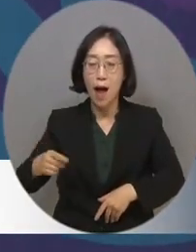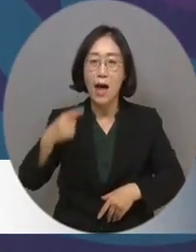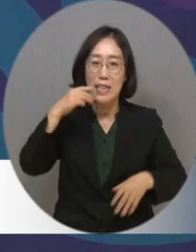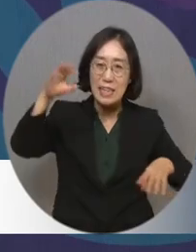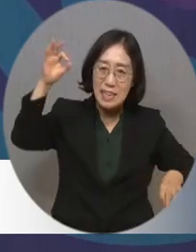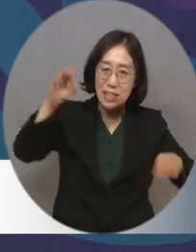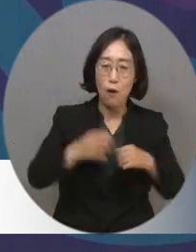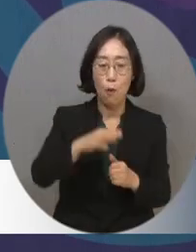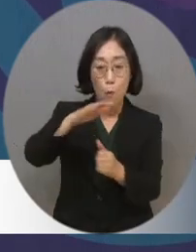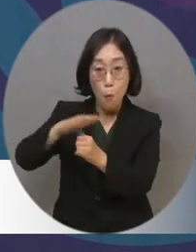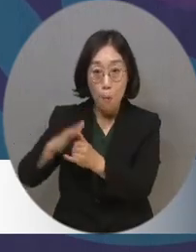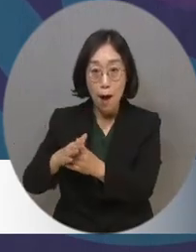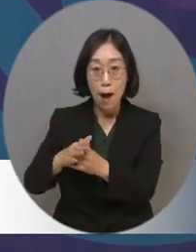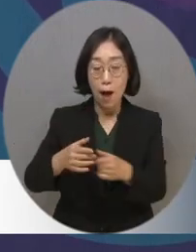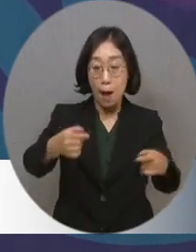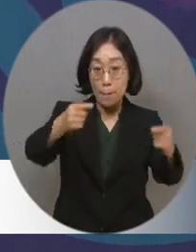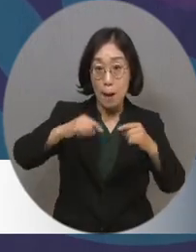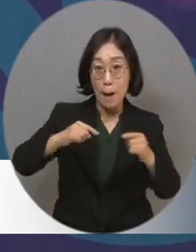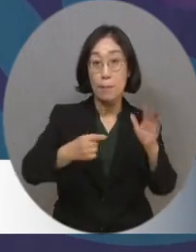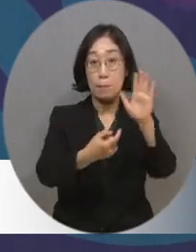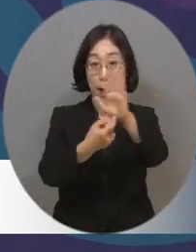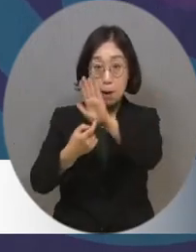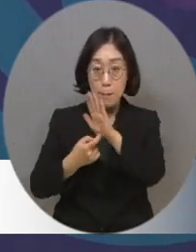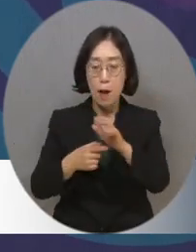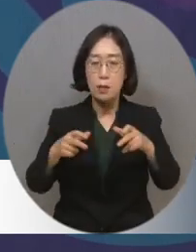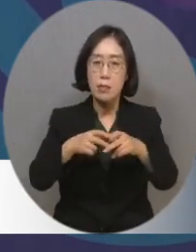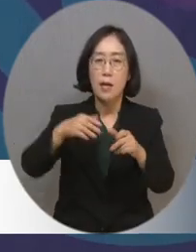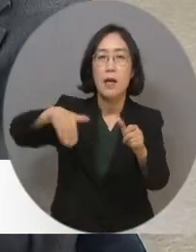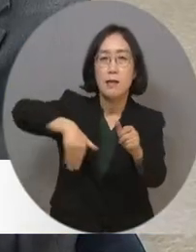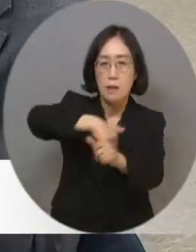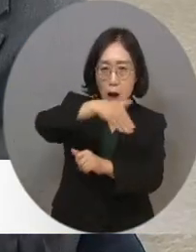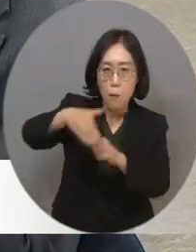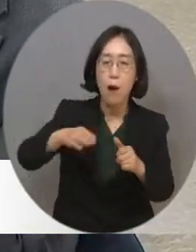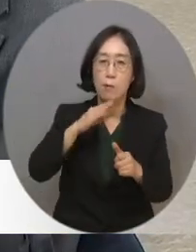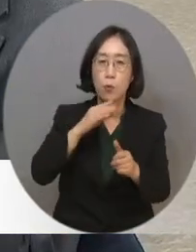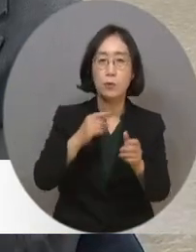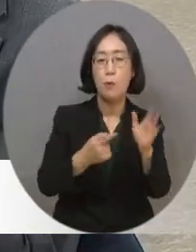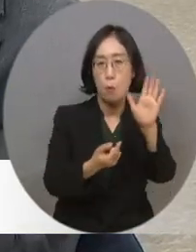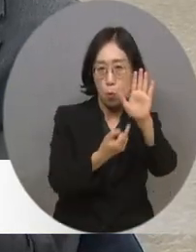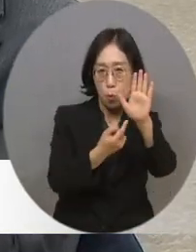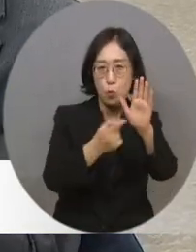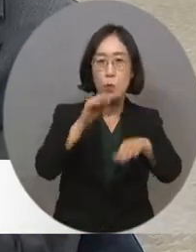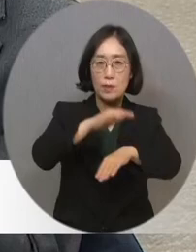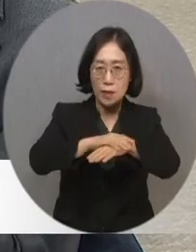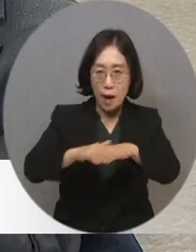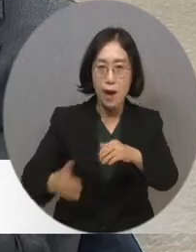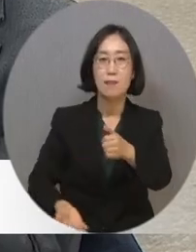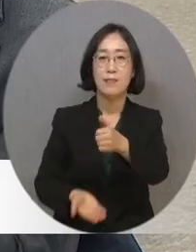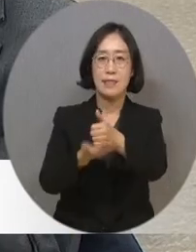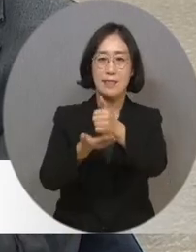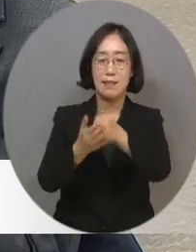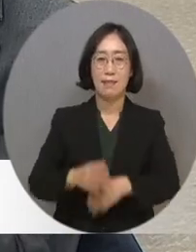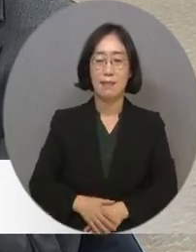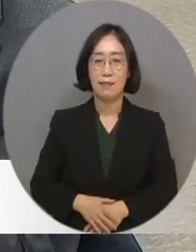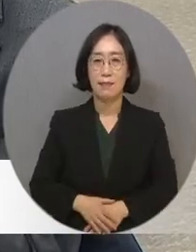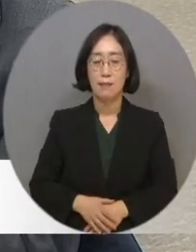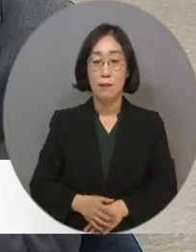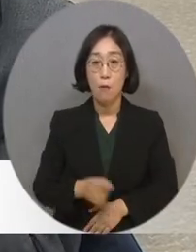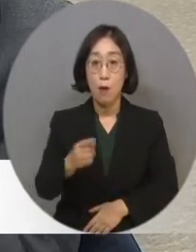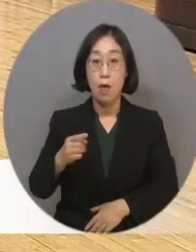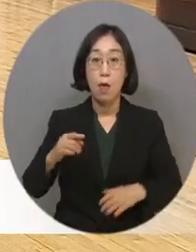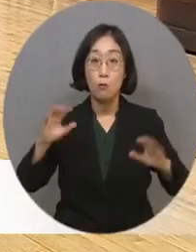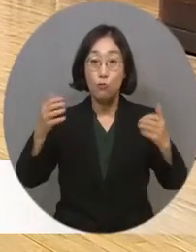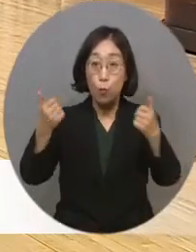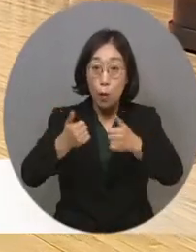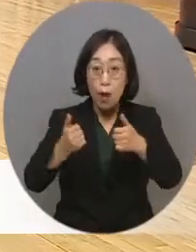고정 출연시키며 장애 인권을 포함한 현 시대의 현실을 담고자 노력했다는 평입니다. 이 밖에도